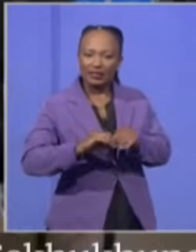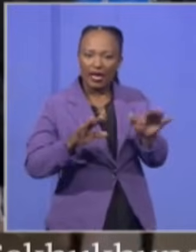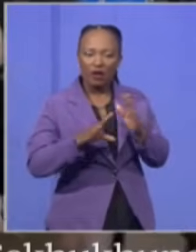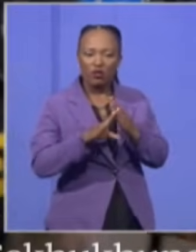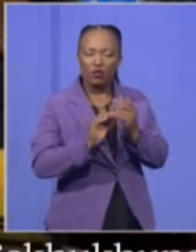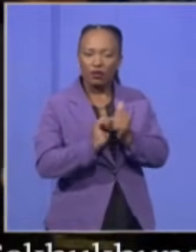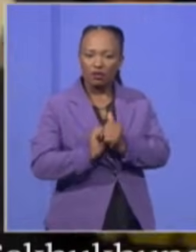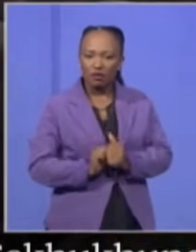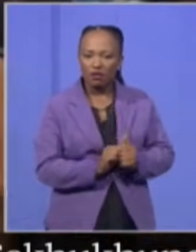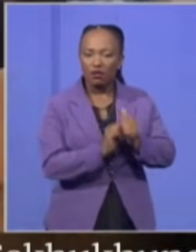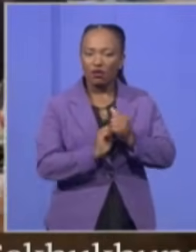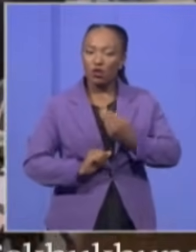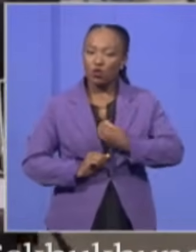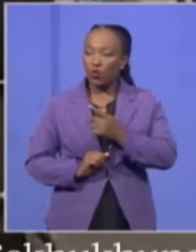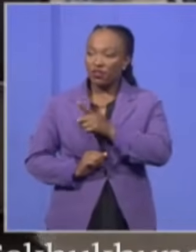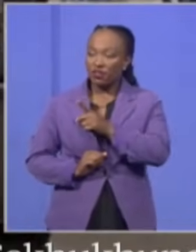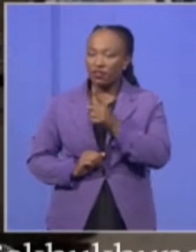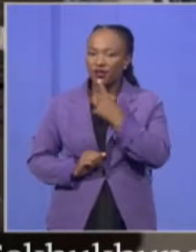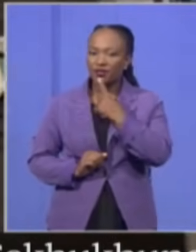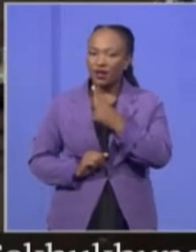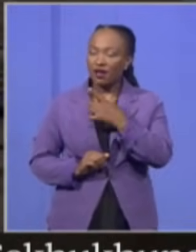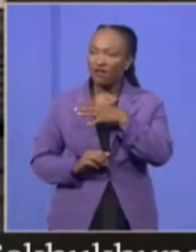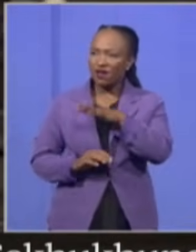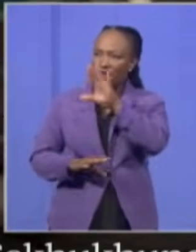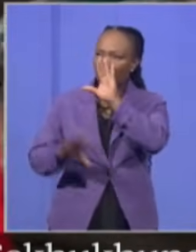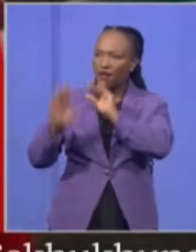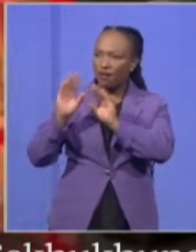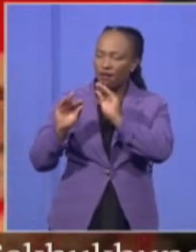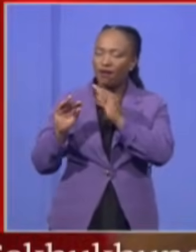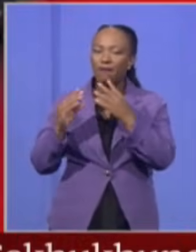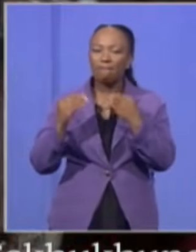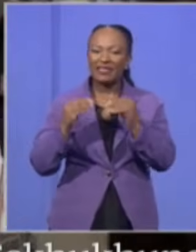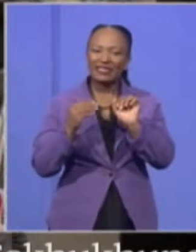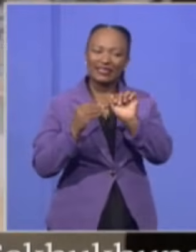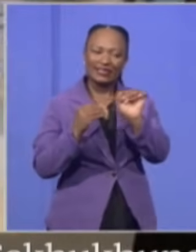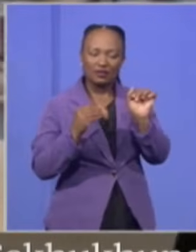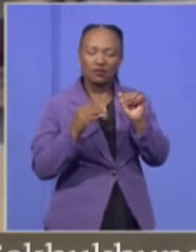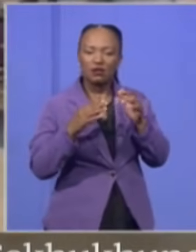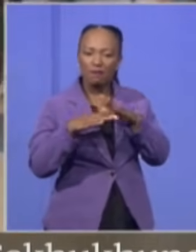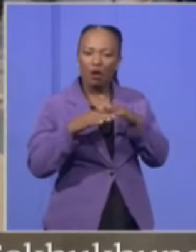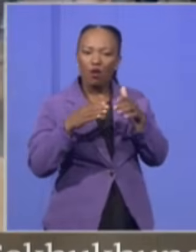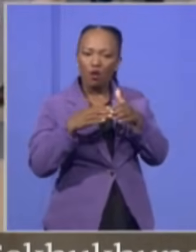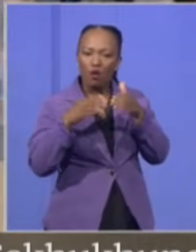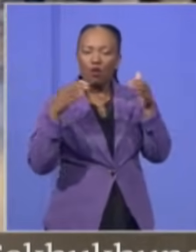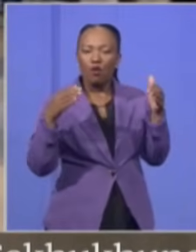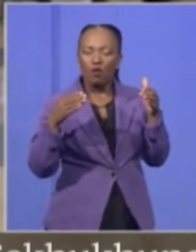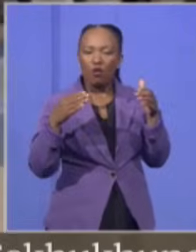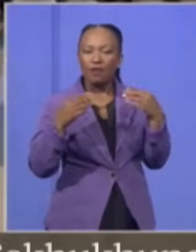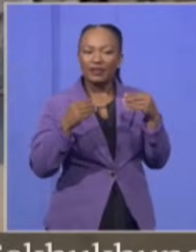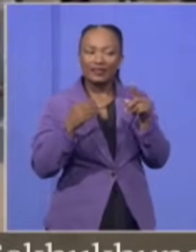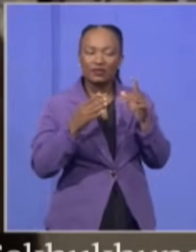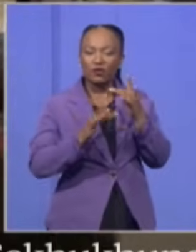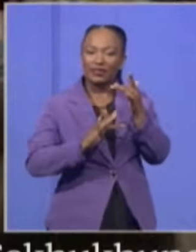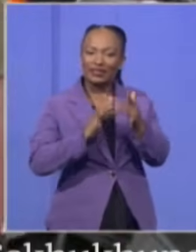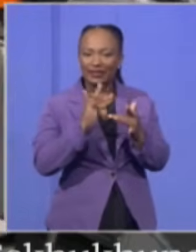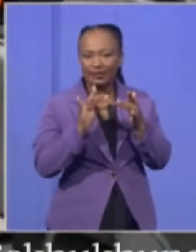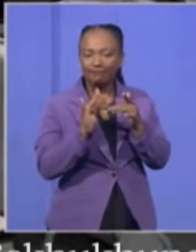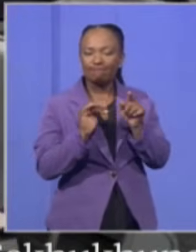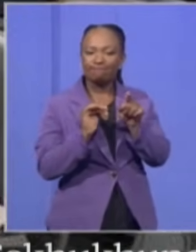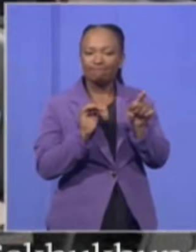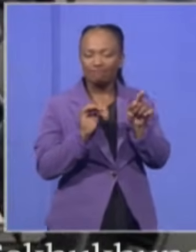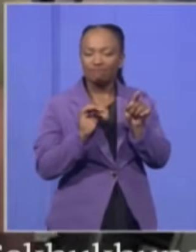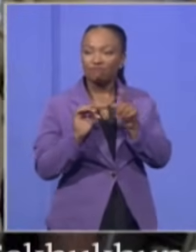šomiša bokgoni beo ba nago le bjona go godiša dikgwebo tša bona gape le kgolong ya dikgwebo tša bona go marangrang a inthanete.